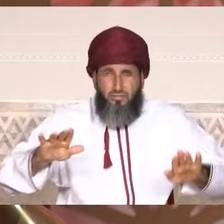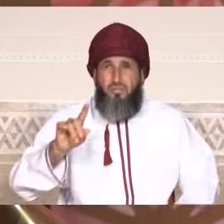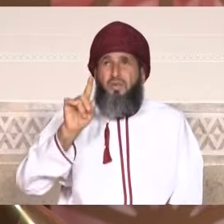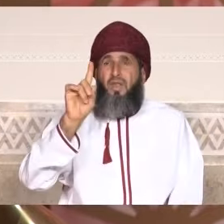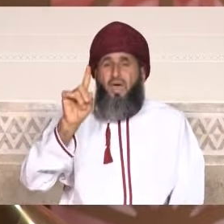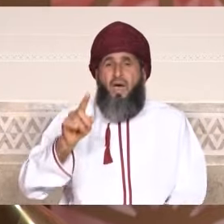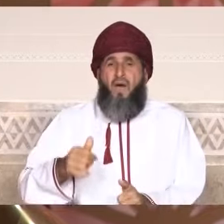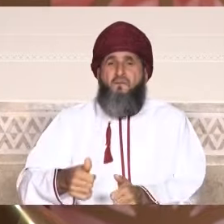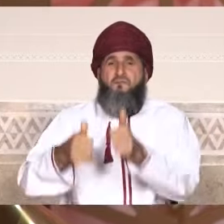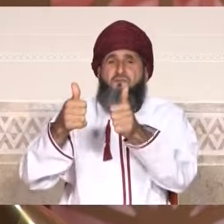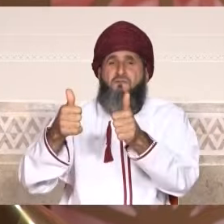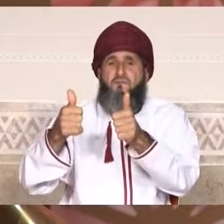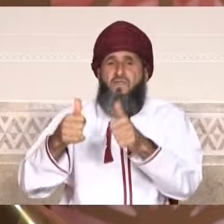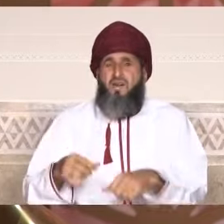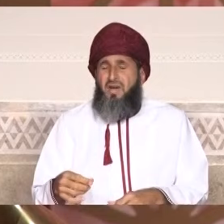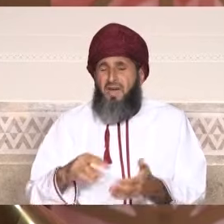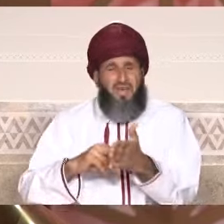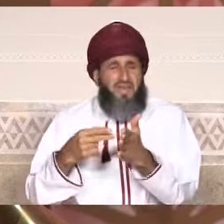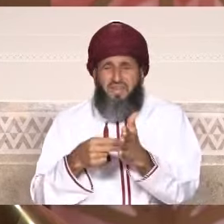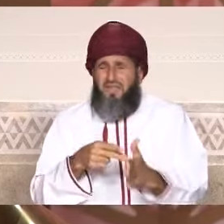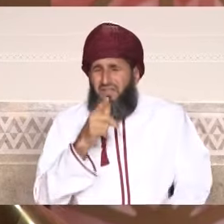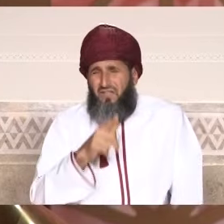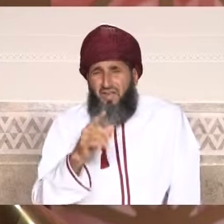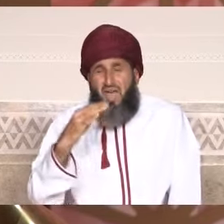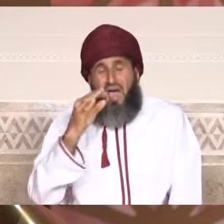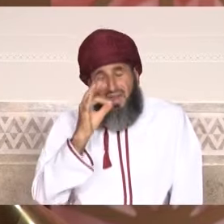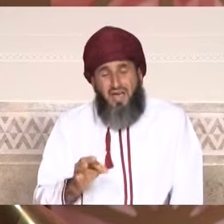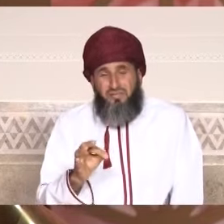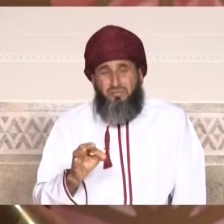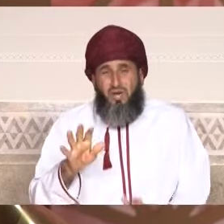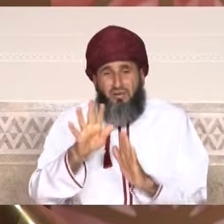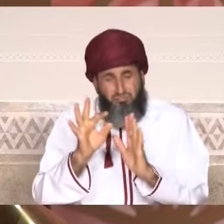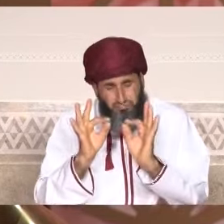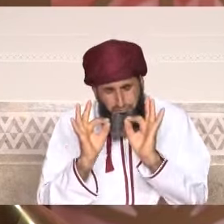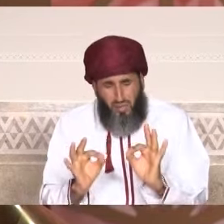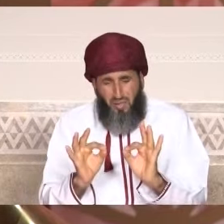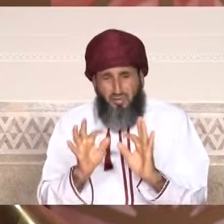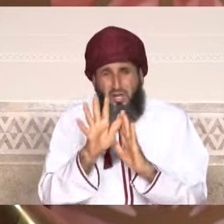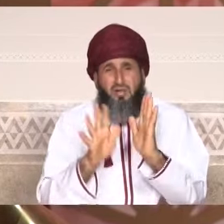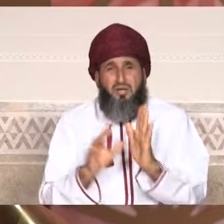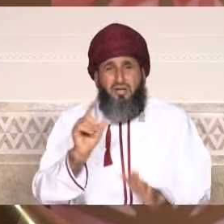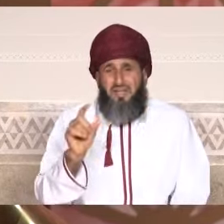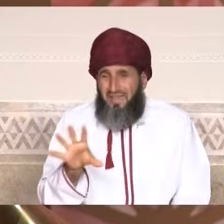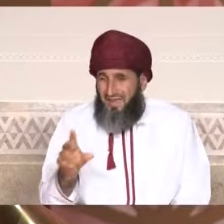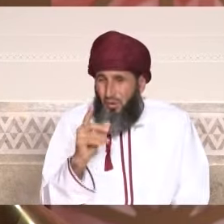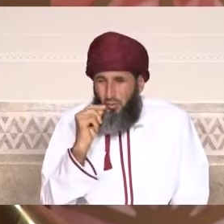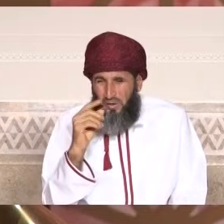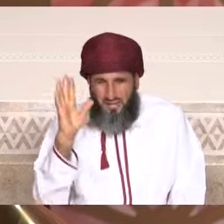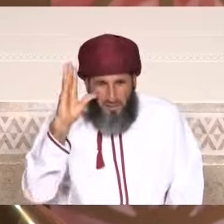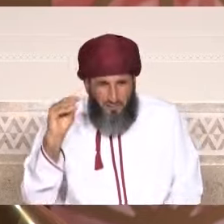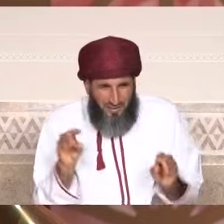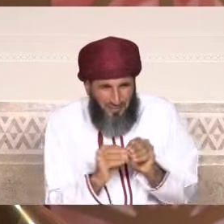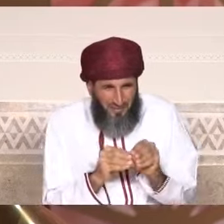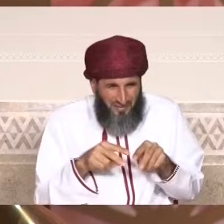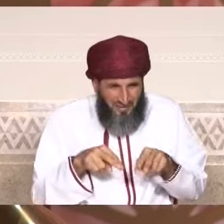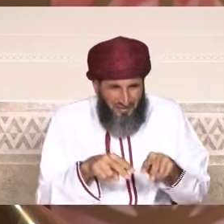تفلحون. هذه الأحكام كيف يمكن التزامها وتطبيقها إذا كان الشاب والفتاة يسيران